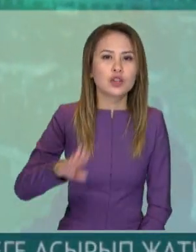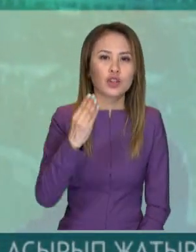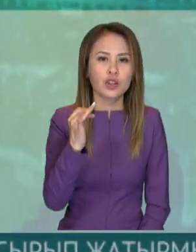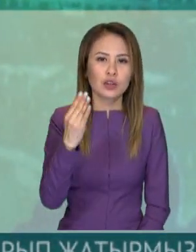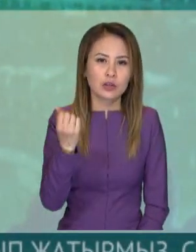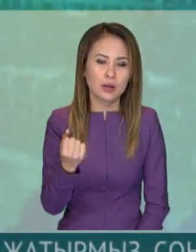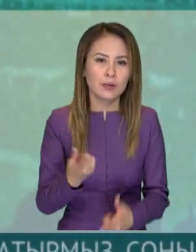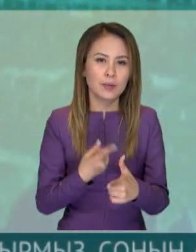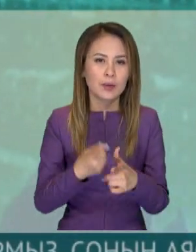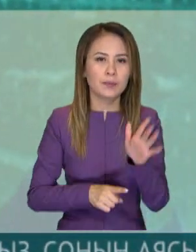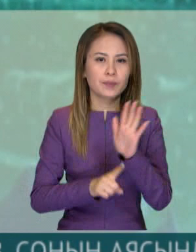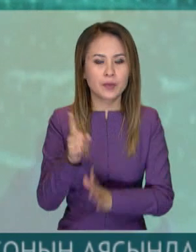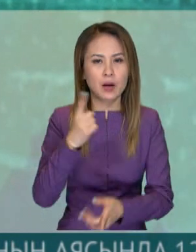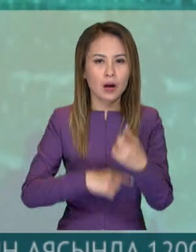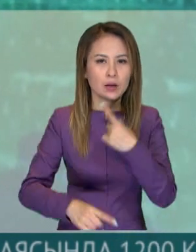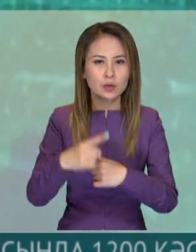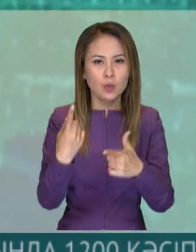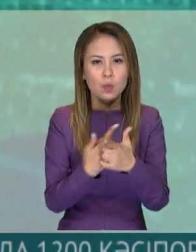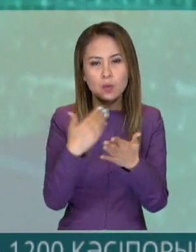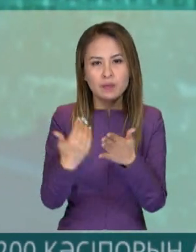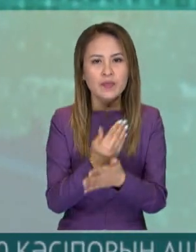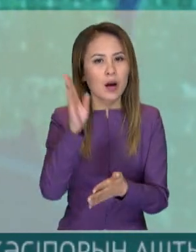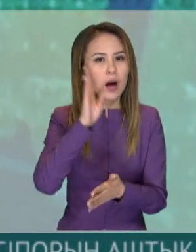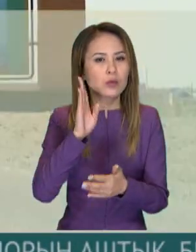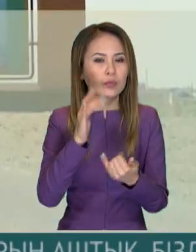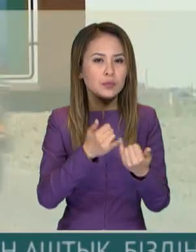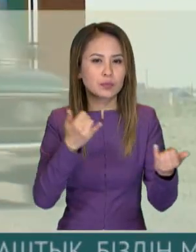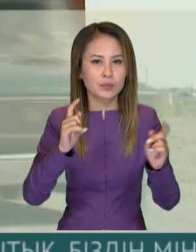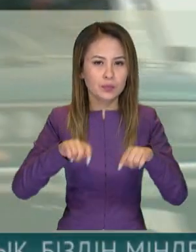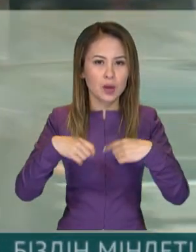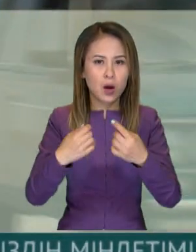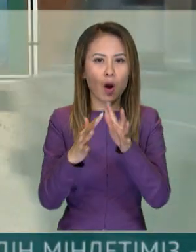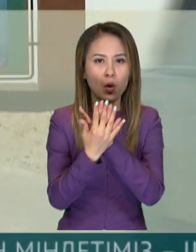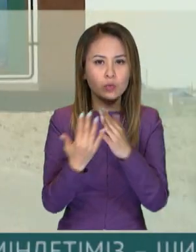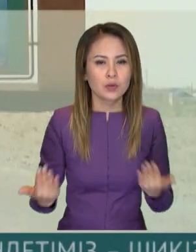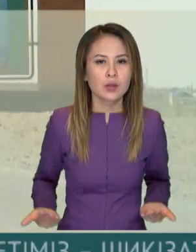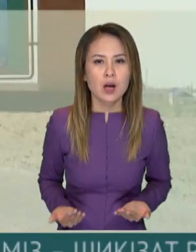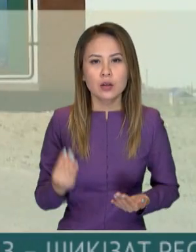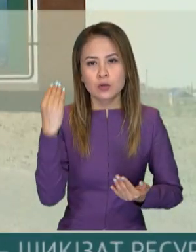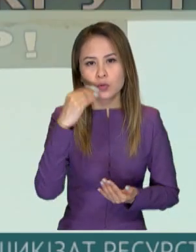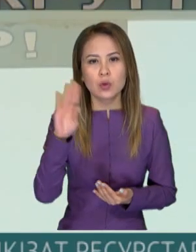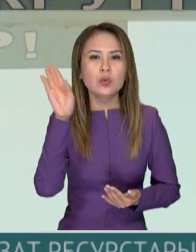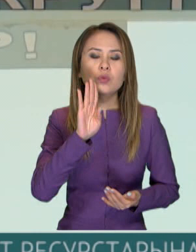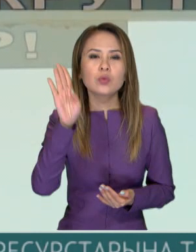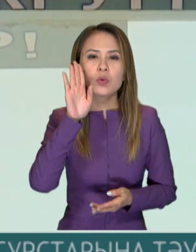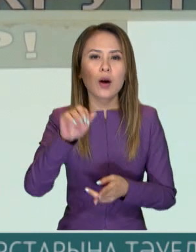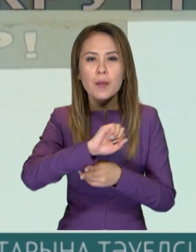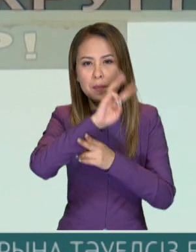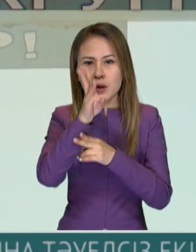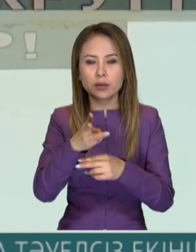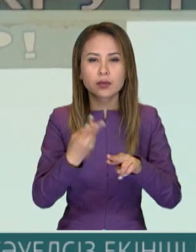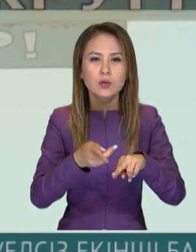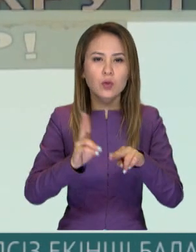Шижаға елді мекендегі қайта жаңғыртылған таза су желісі пайдалануға берілді. Ауылдықтарды сапалы сумен қамту мәселесі көп жылдан